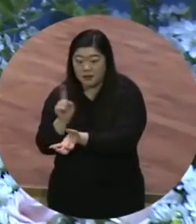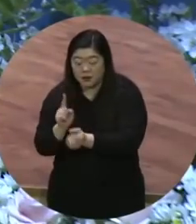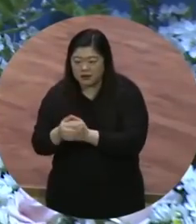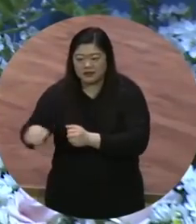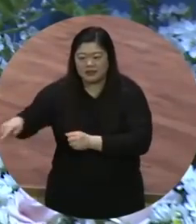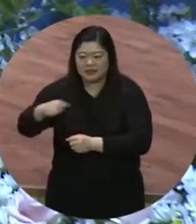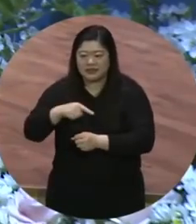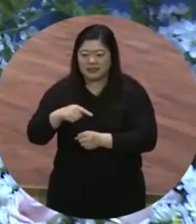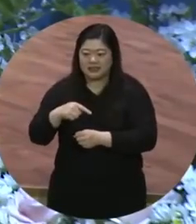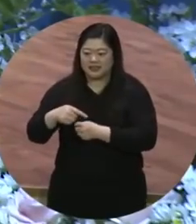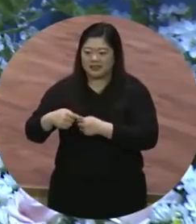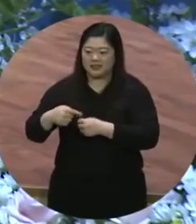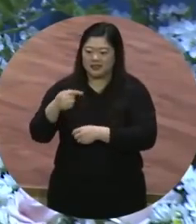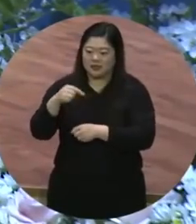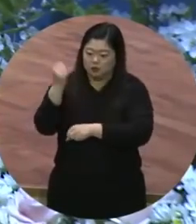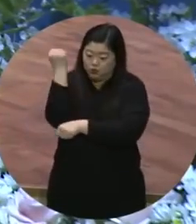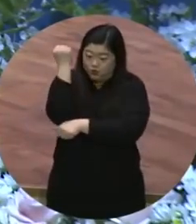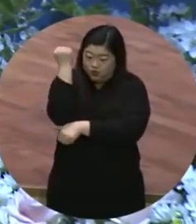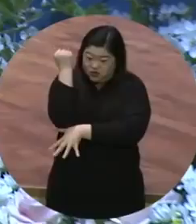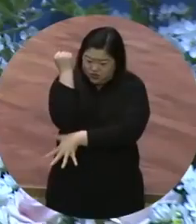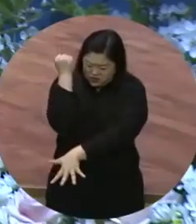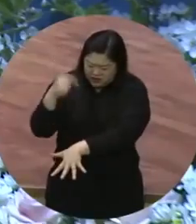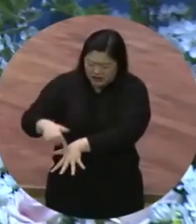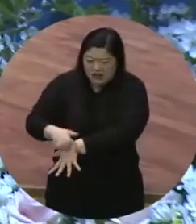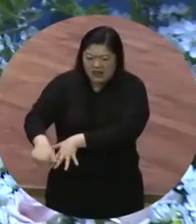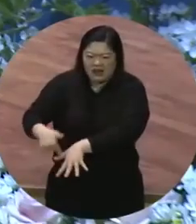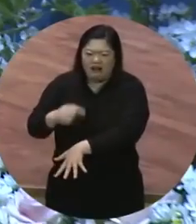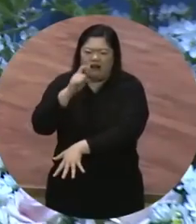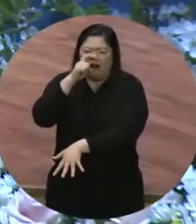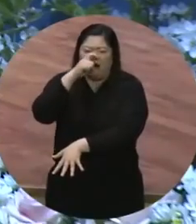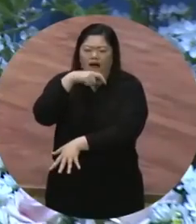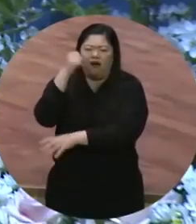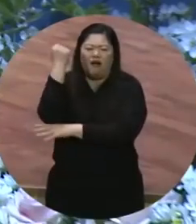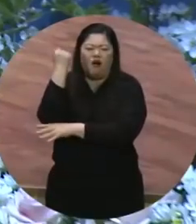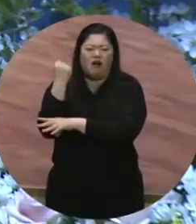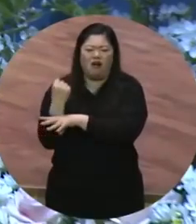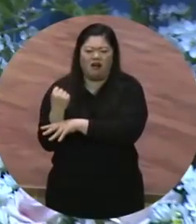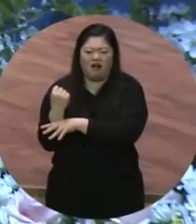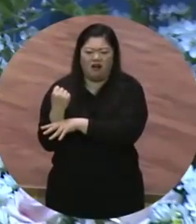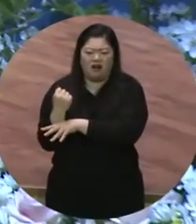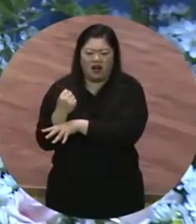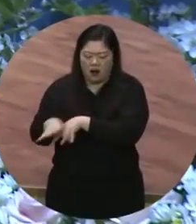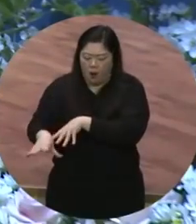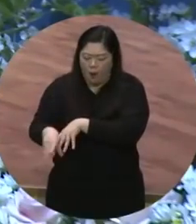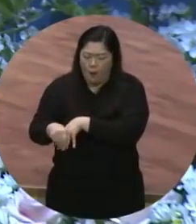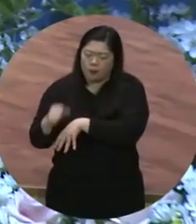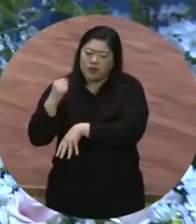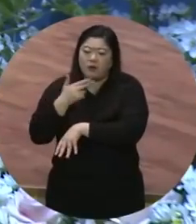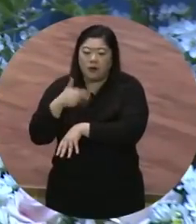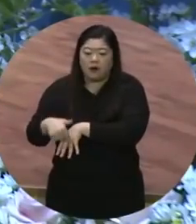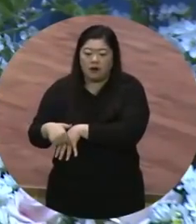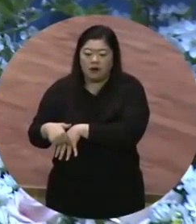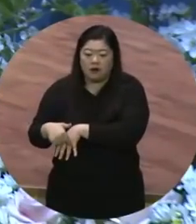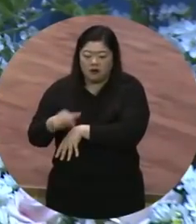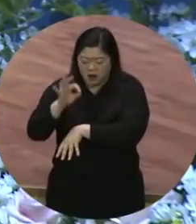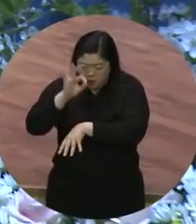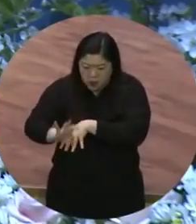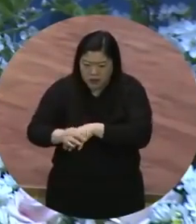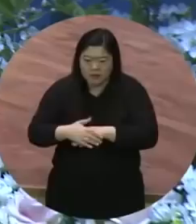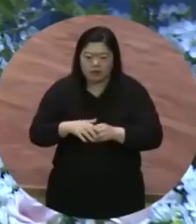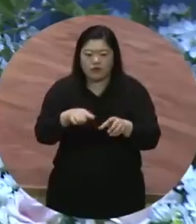이 타이틀로 나오는데 썩은 뿌리와 가지가 뭐냐? 그것은 바로 율법주의, 종교주의, 권위주의